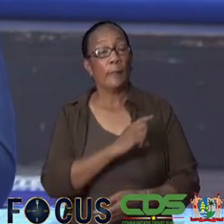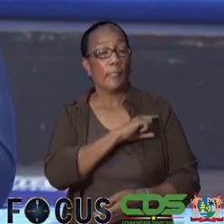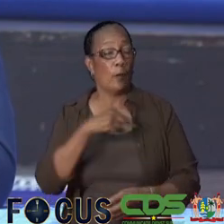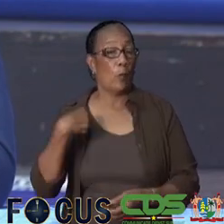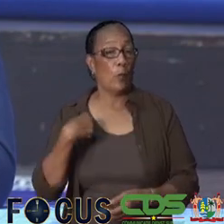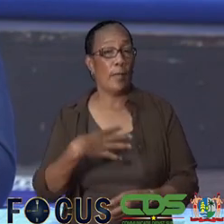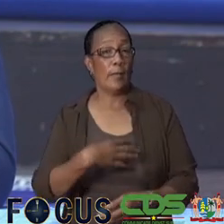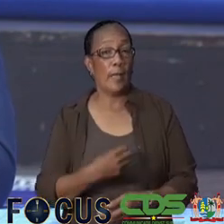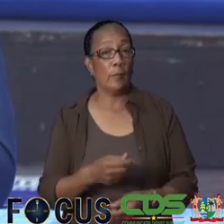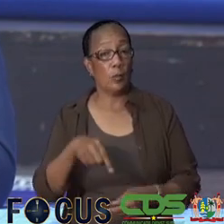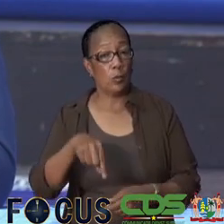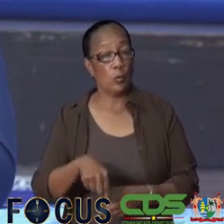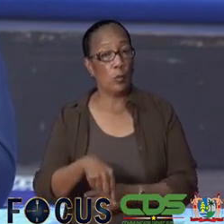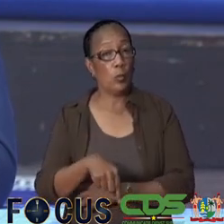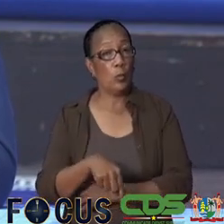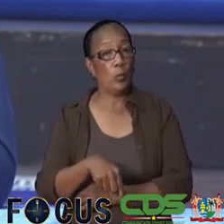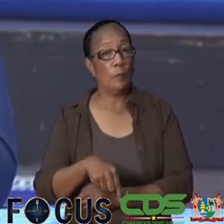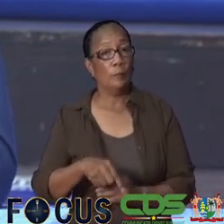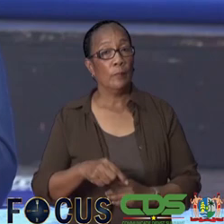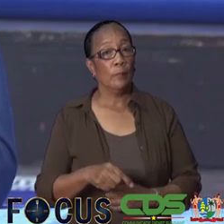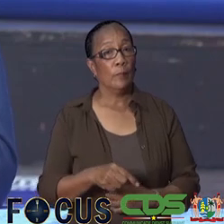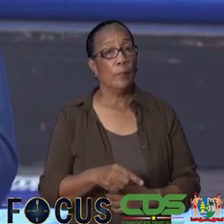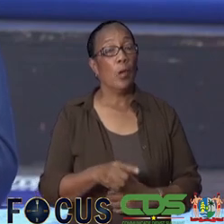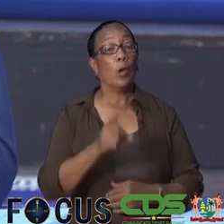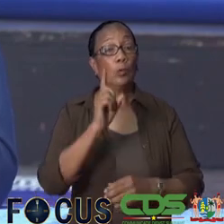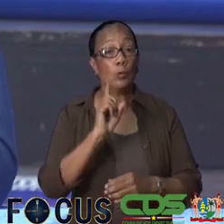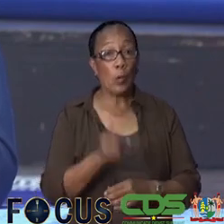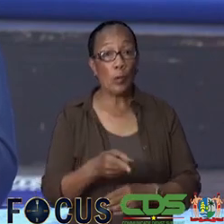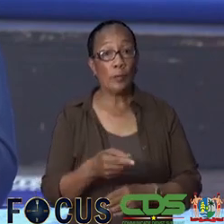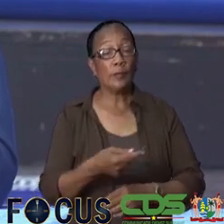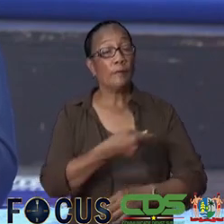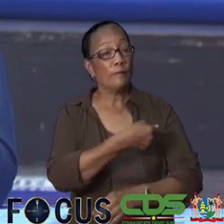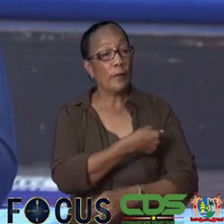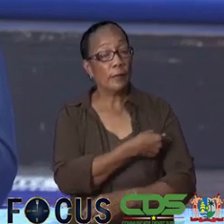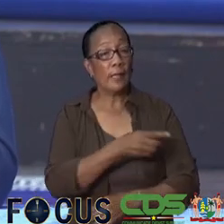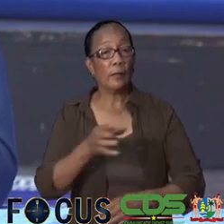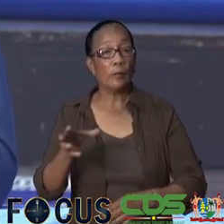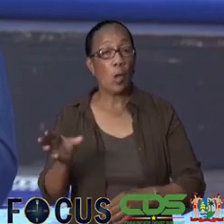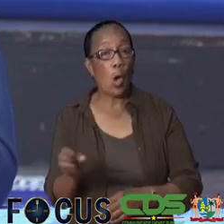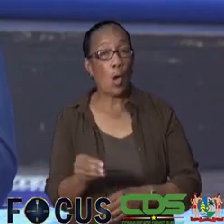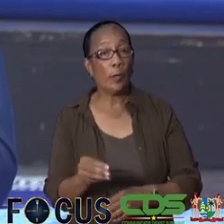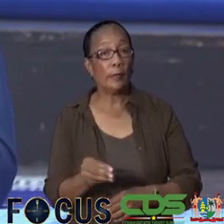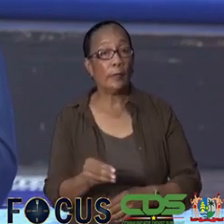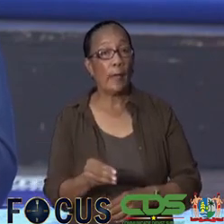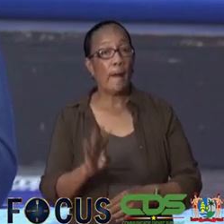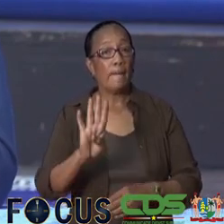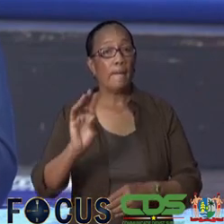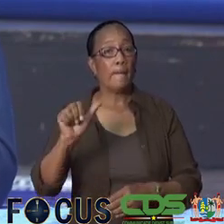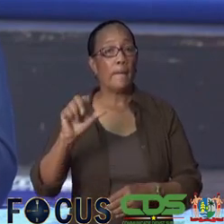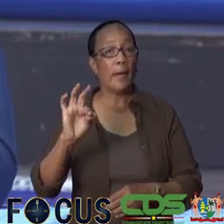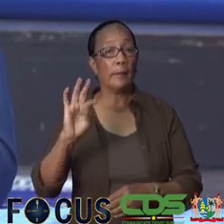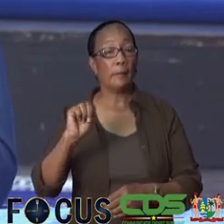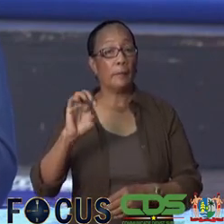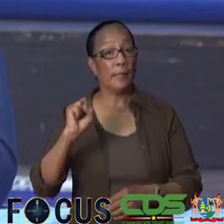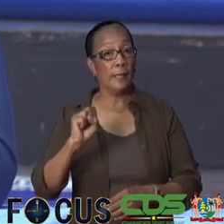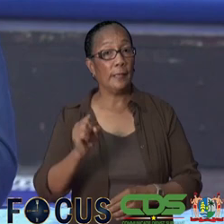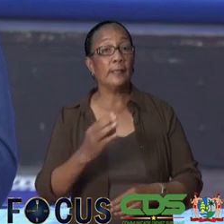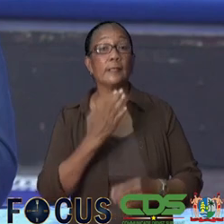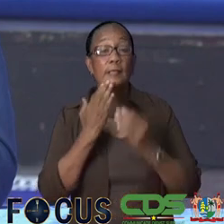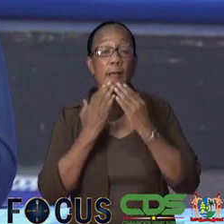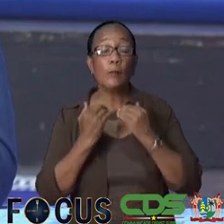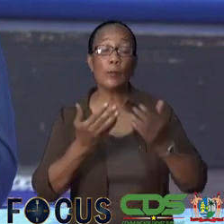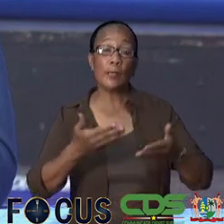hebben inmiddels onze 1000 vaccins uit Barbados, een gift gehad. Die zijn